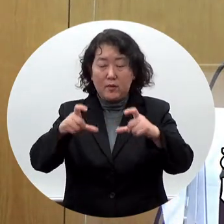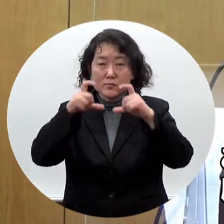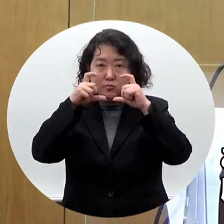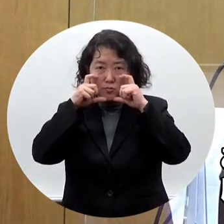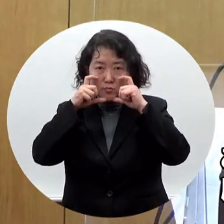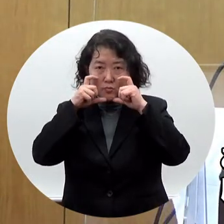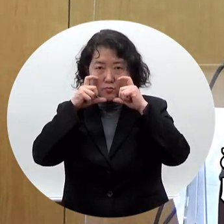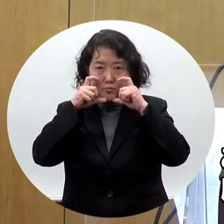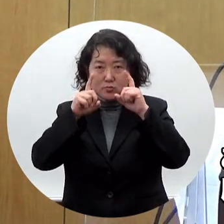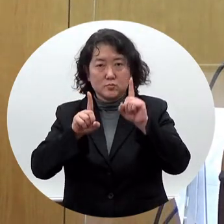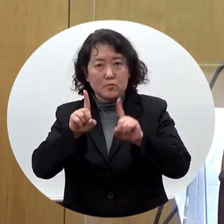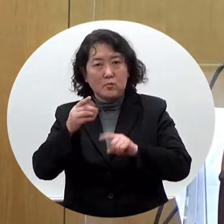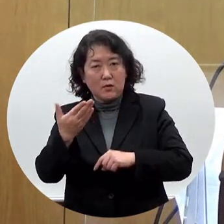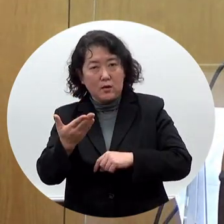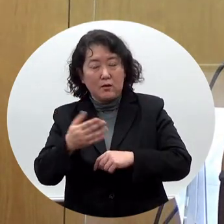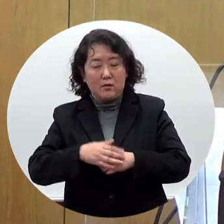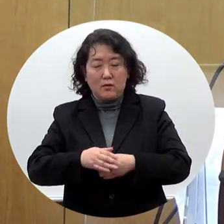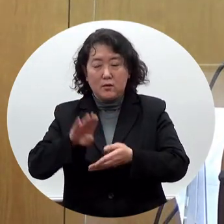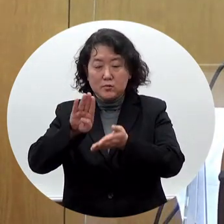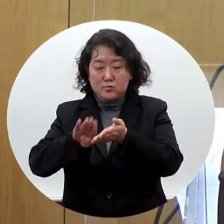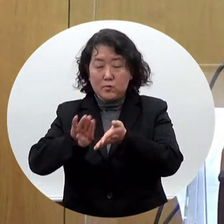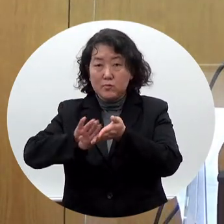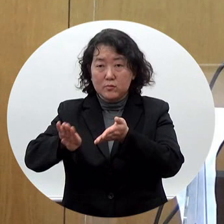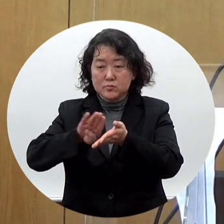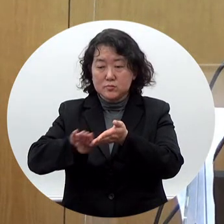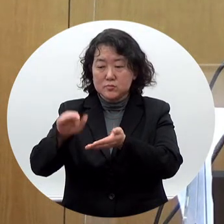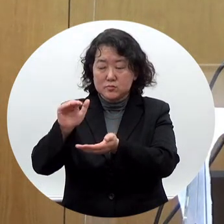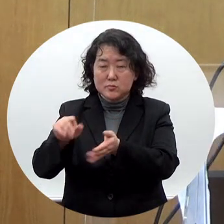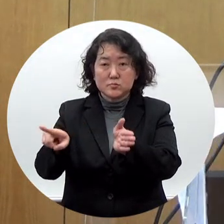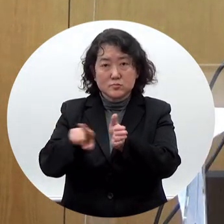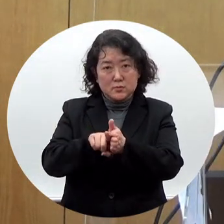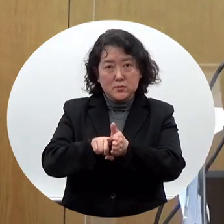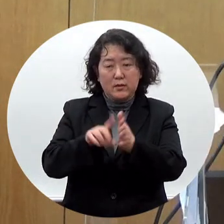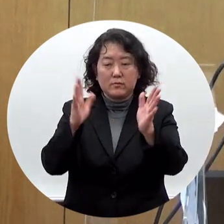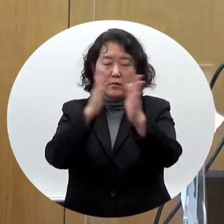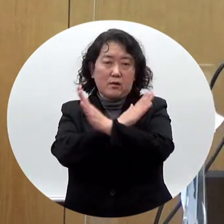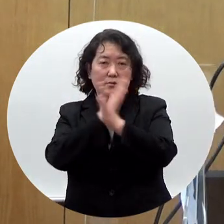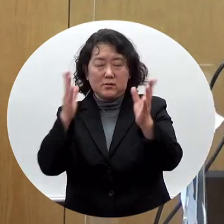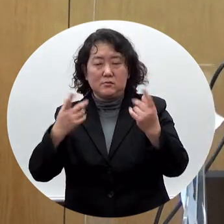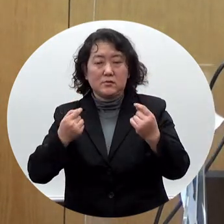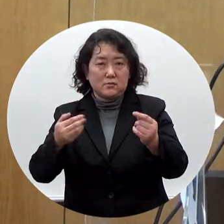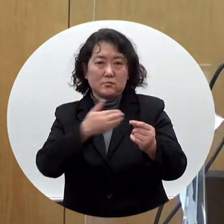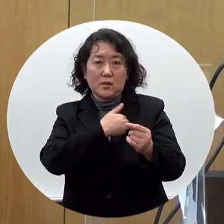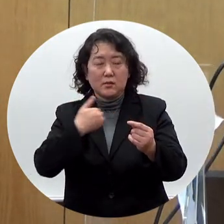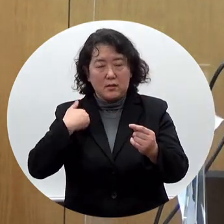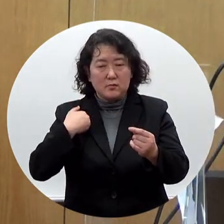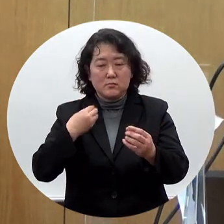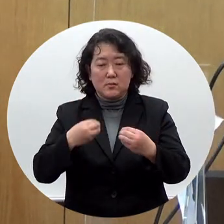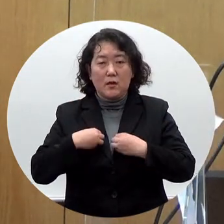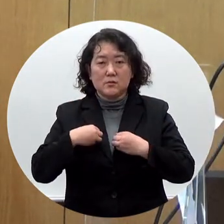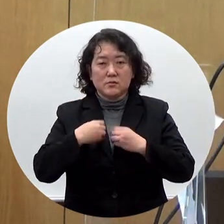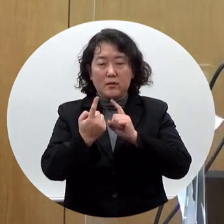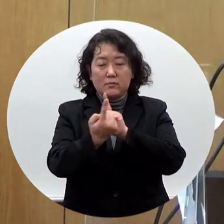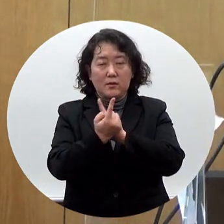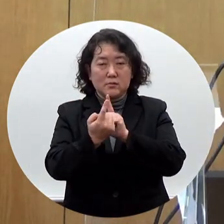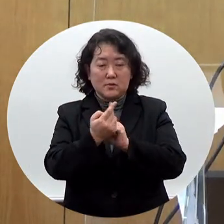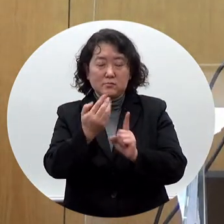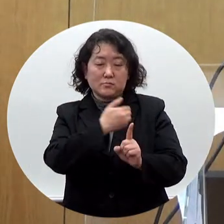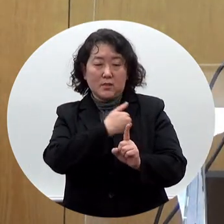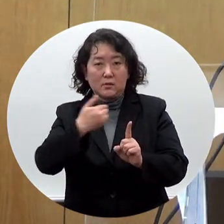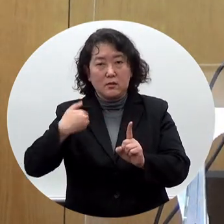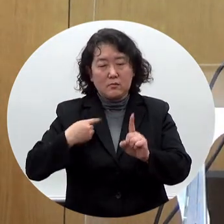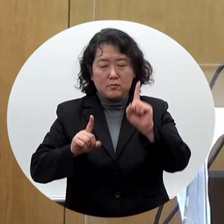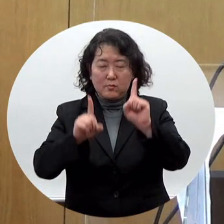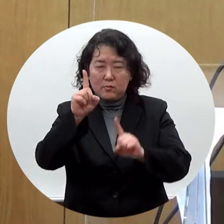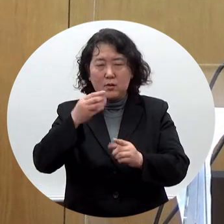クの着用、消毒液の設置、換気の徹底などの対策ができているかどうかというふう